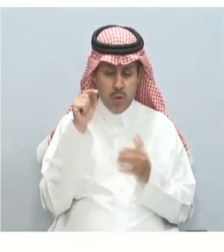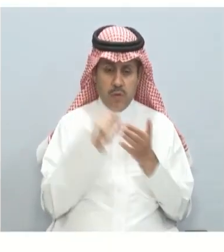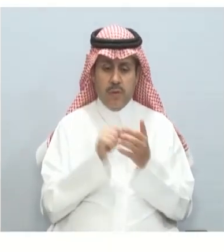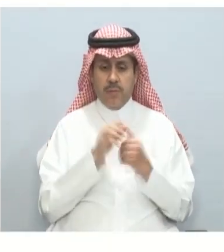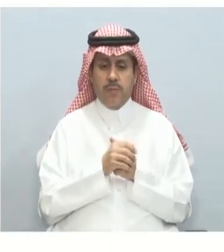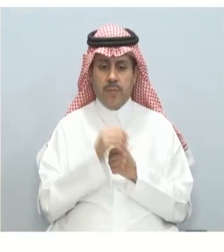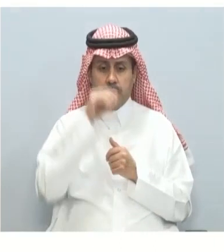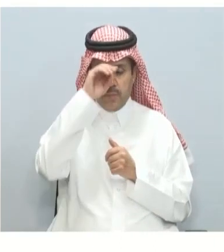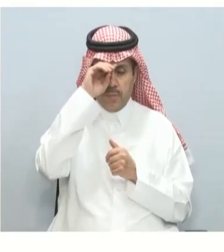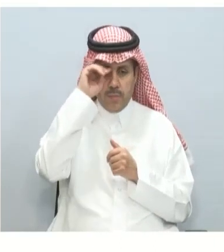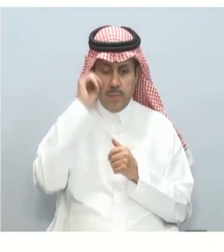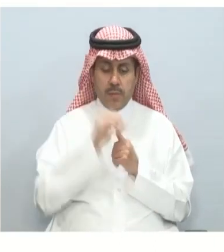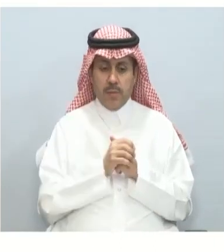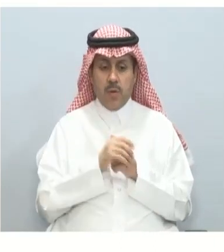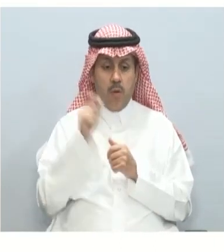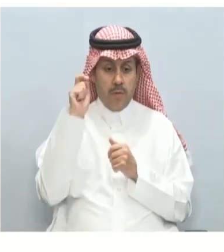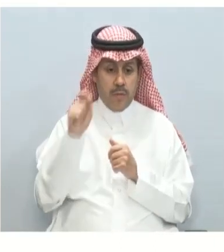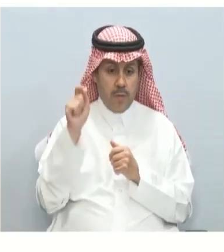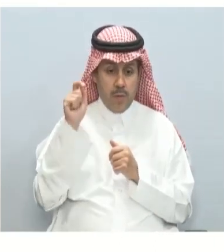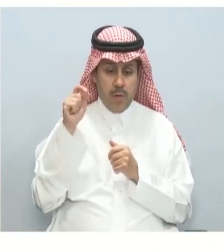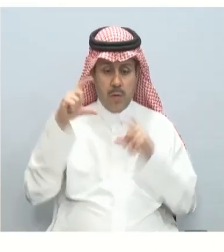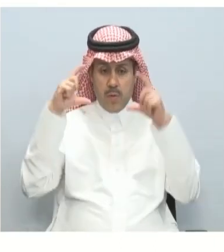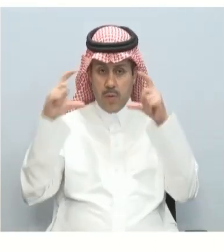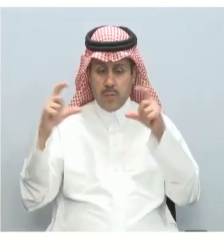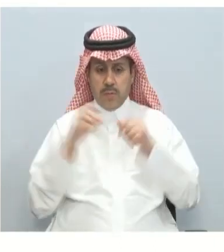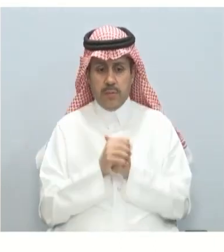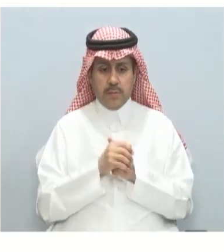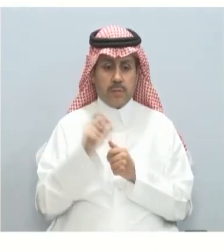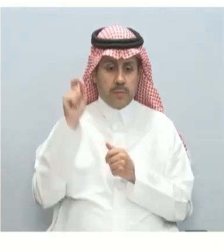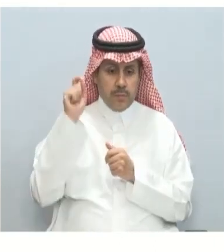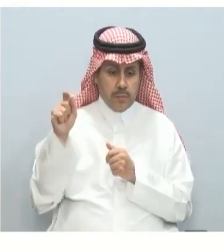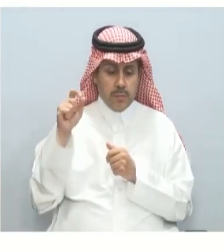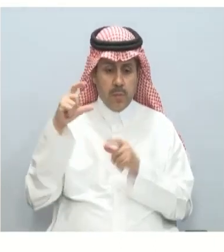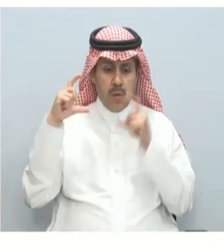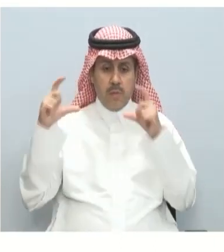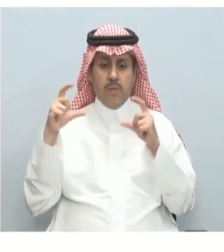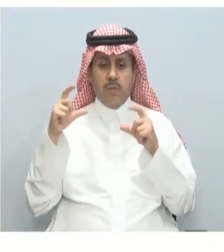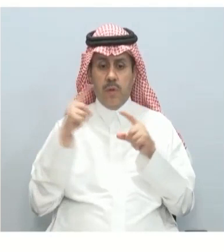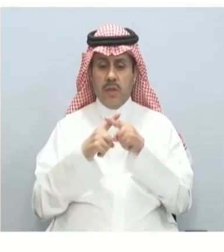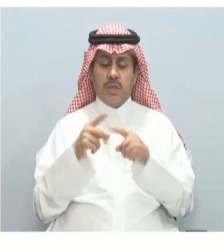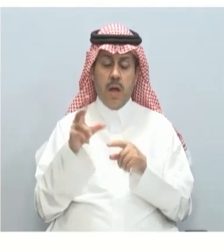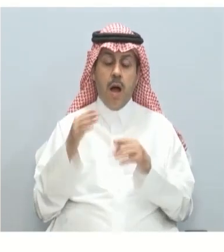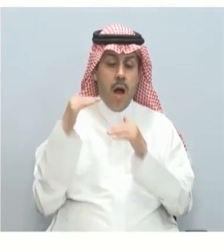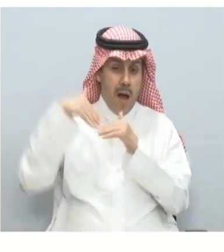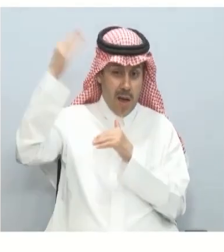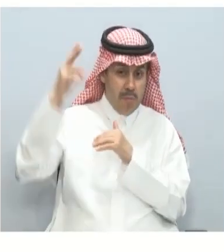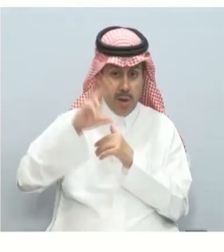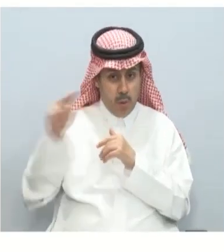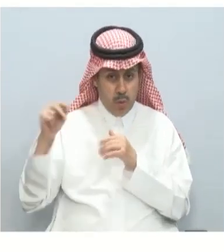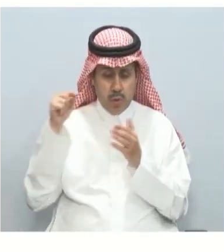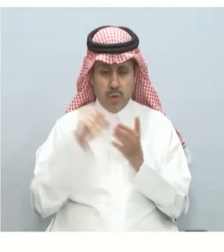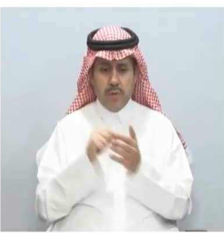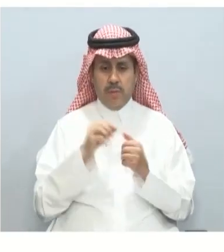المدى هو كل اف اكس بحيث ان افف اكس اكبر او يساوي